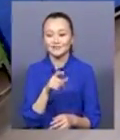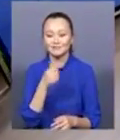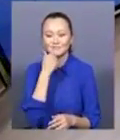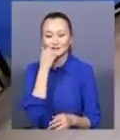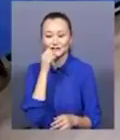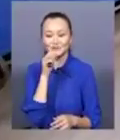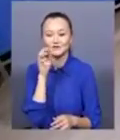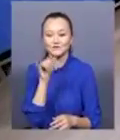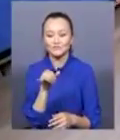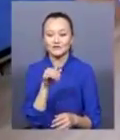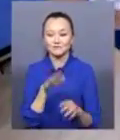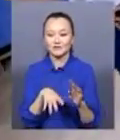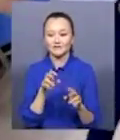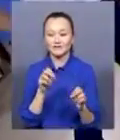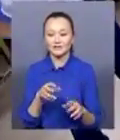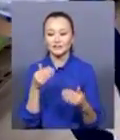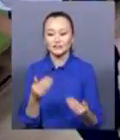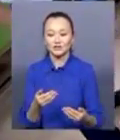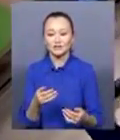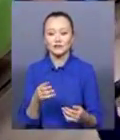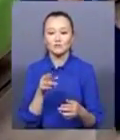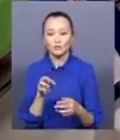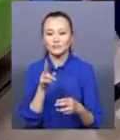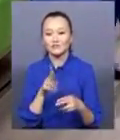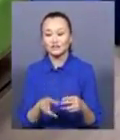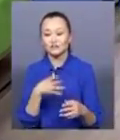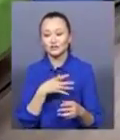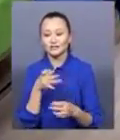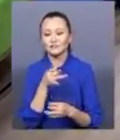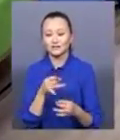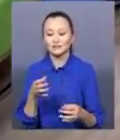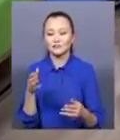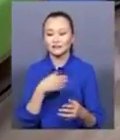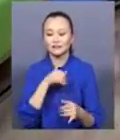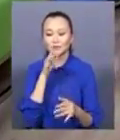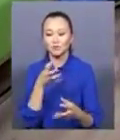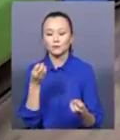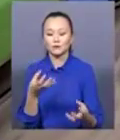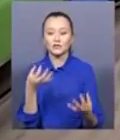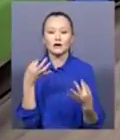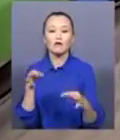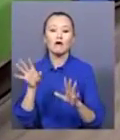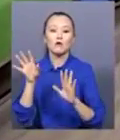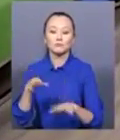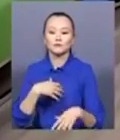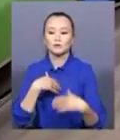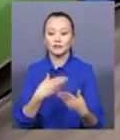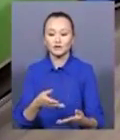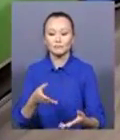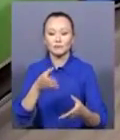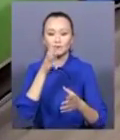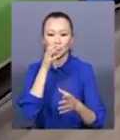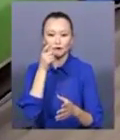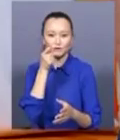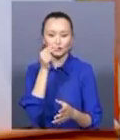Благородная у вас профессия. И сейчас, под завершение нашей беседы, ребят, не могу вас просто так отпустить. Я предлагаю попить